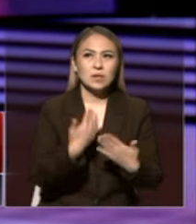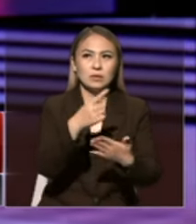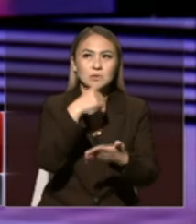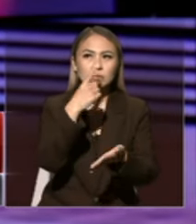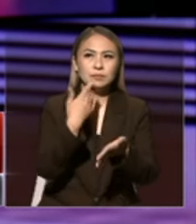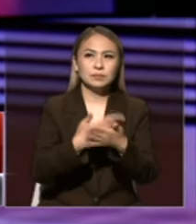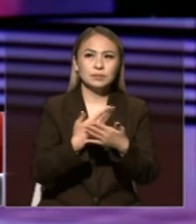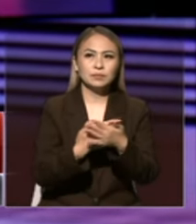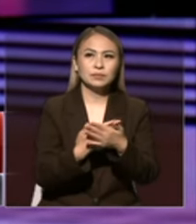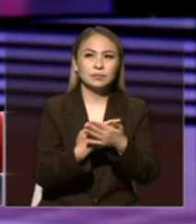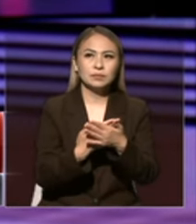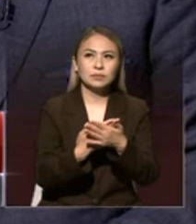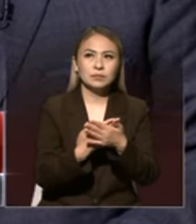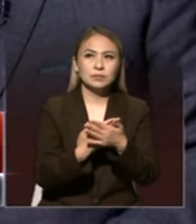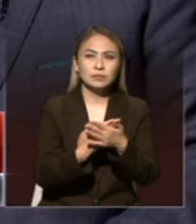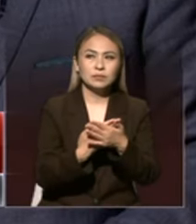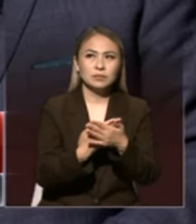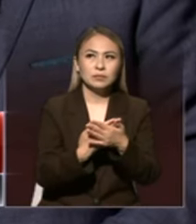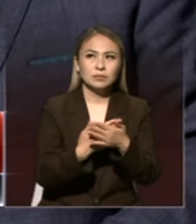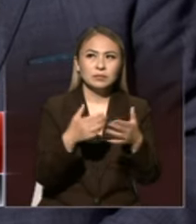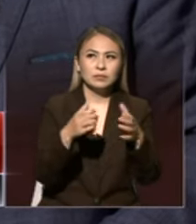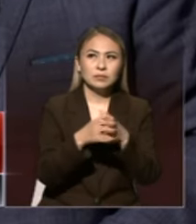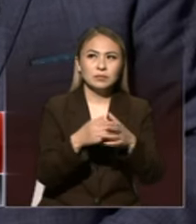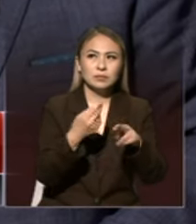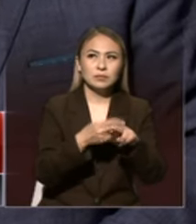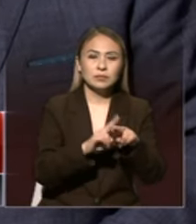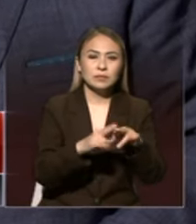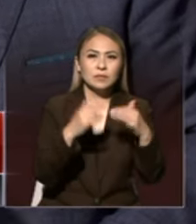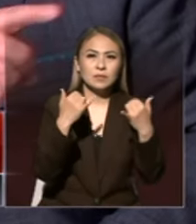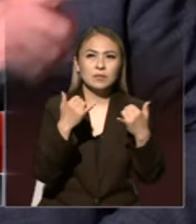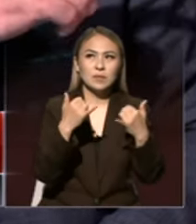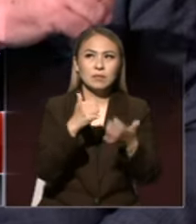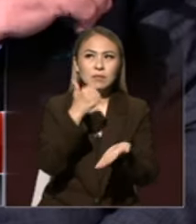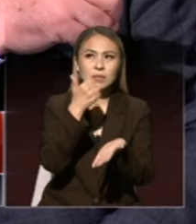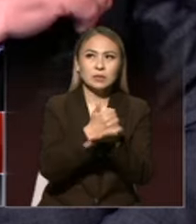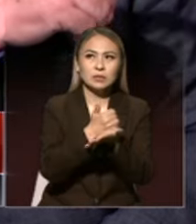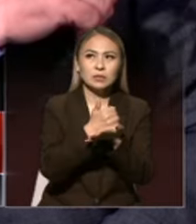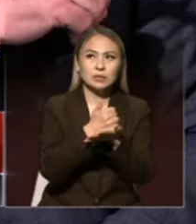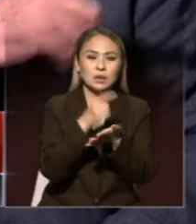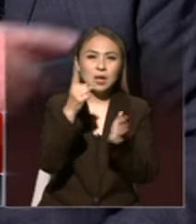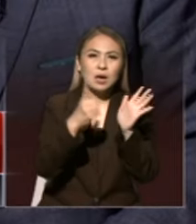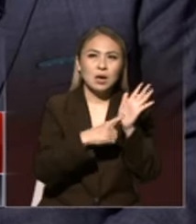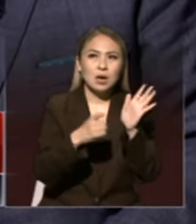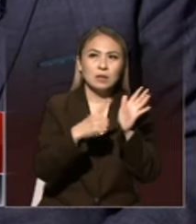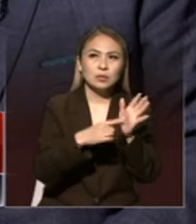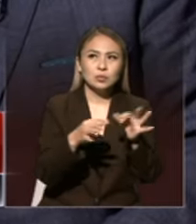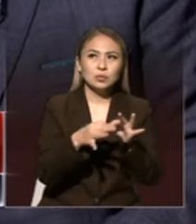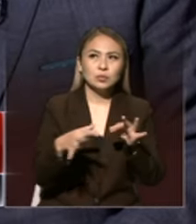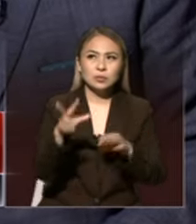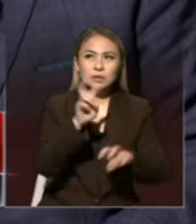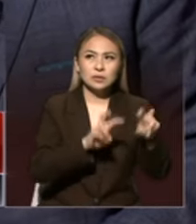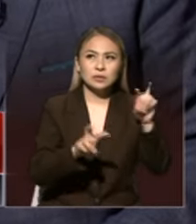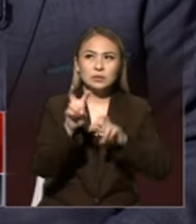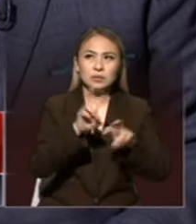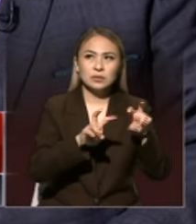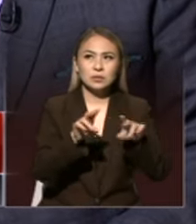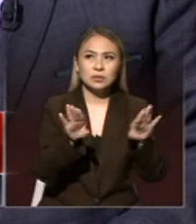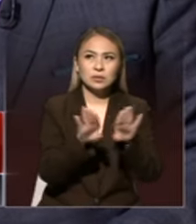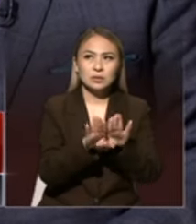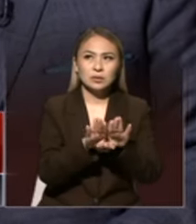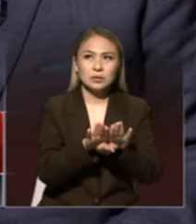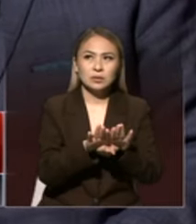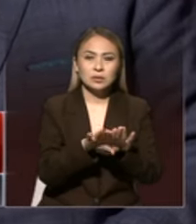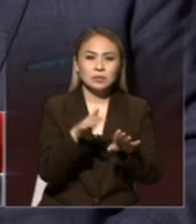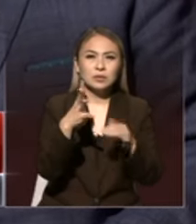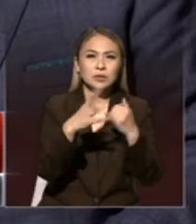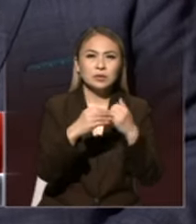ғой. Қанағатты сол анау Қазагрофинанстың басшылары сол Қарағанды облысының барып іздеп жүріп, айналайын ау, сен қанша